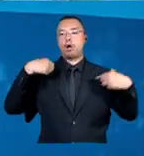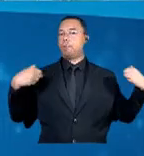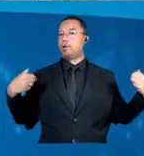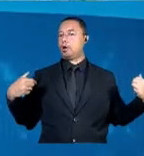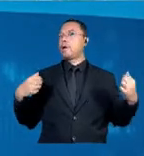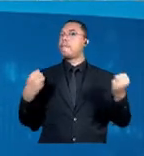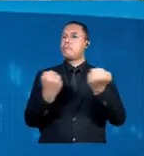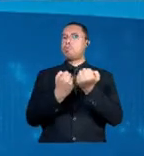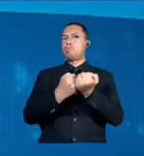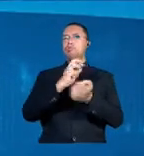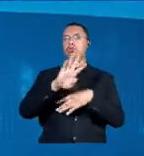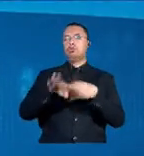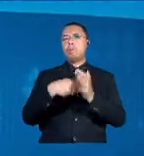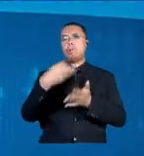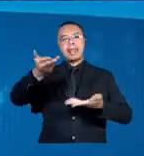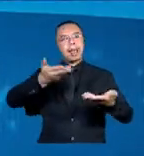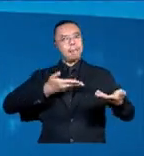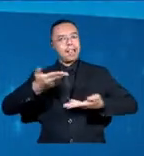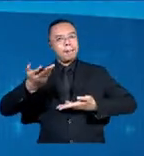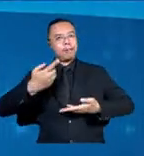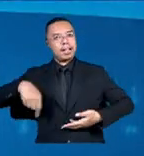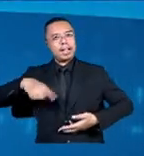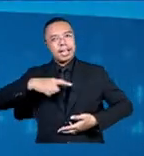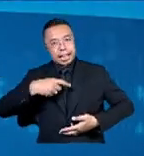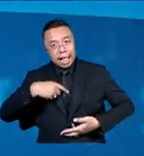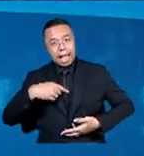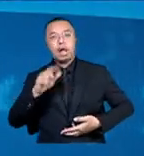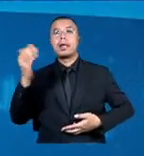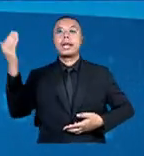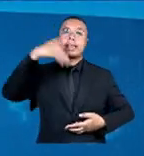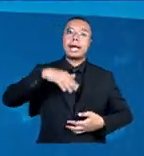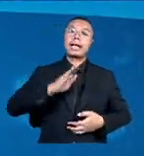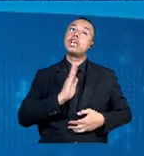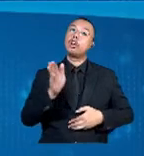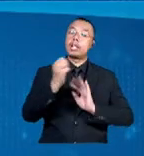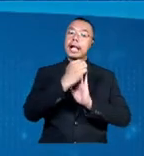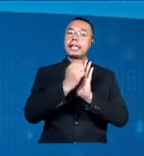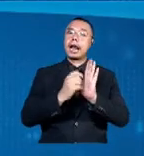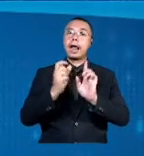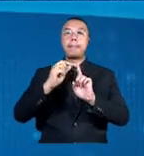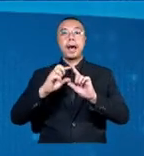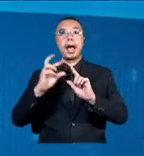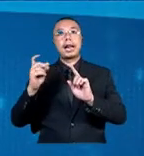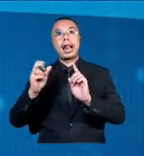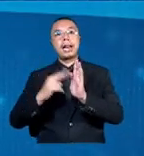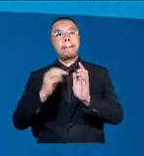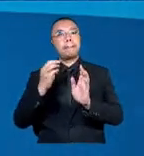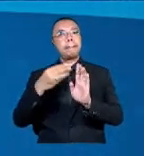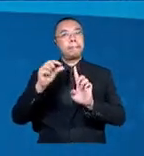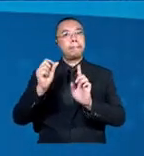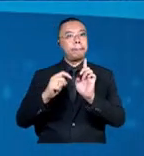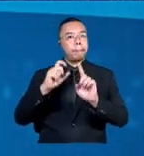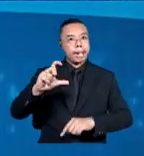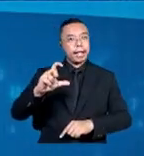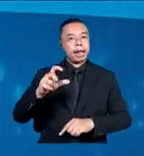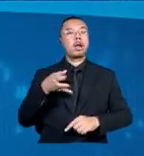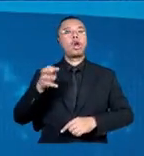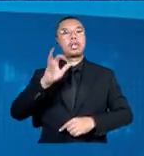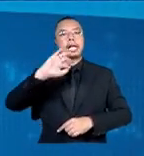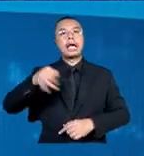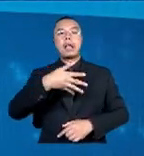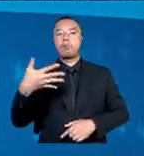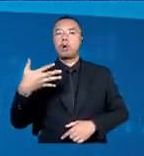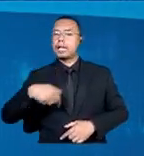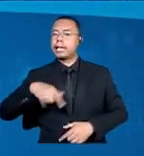kepada semua tamu-tamu kita yang akan datang mengikuti para Olimpik di Kota Jayapura. Dan ini